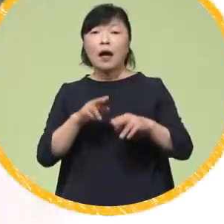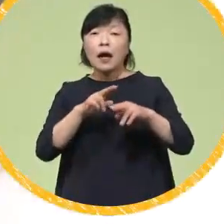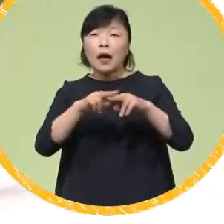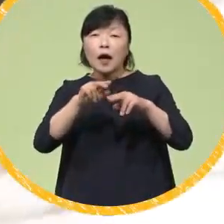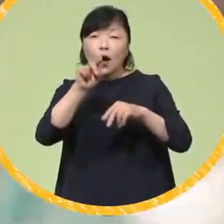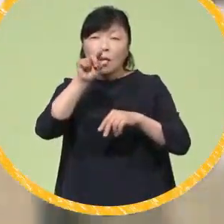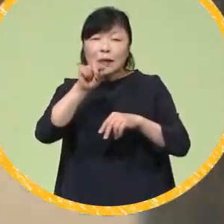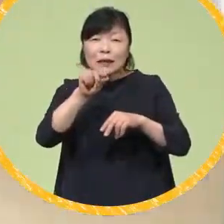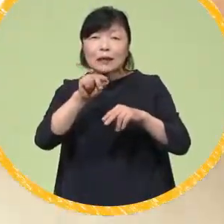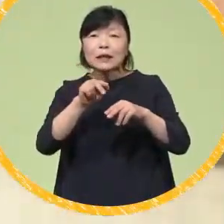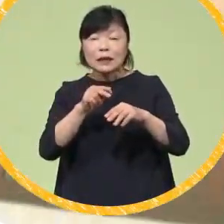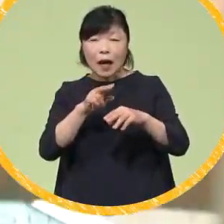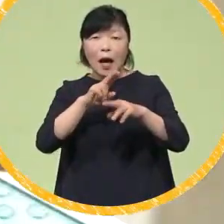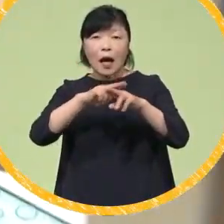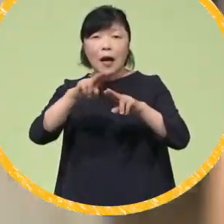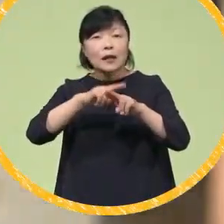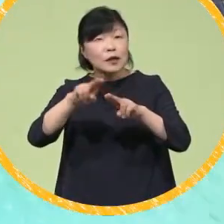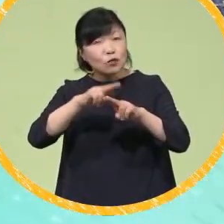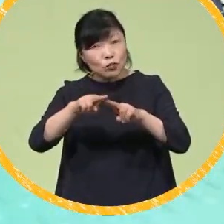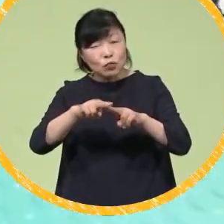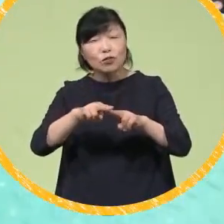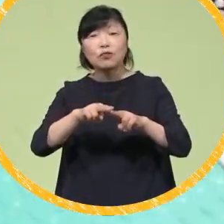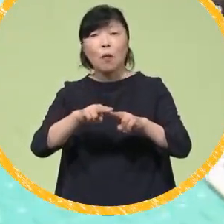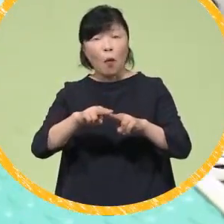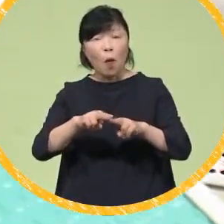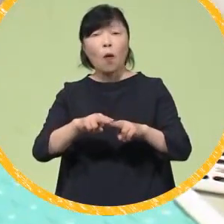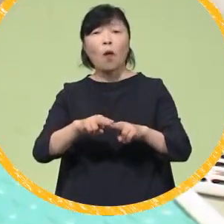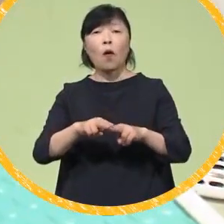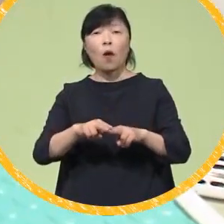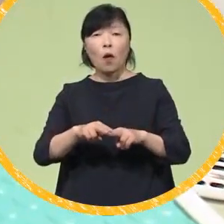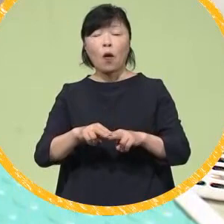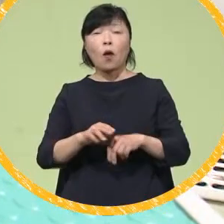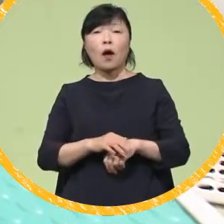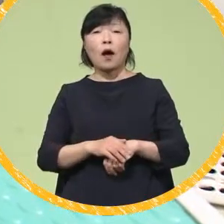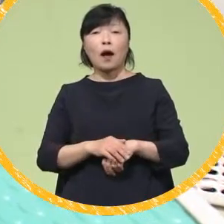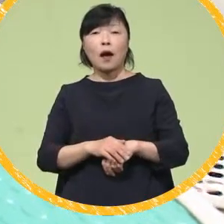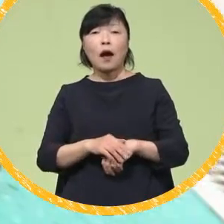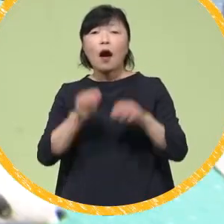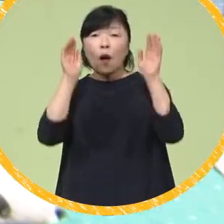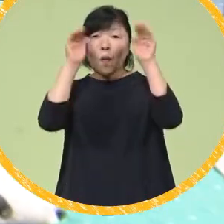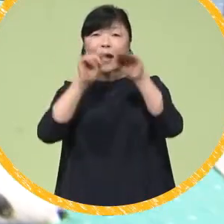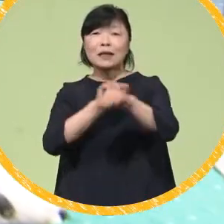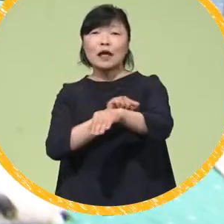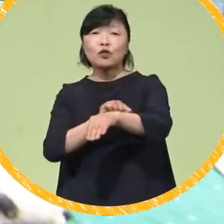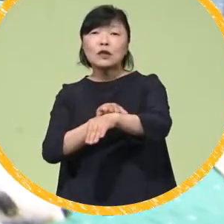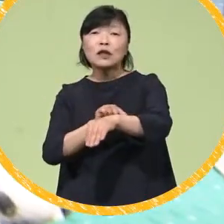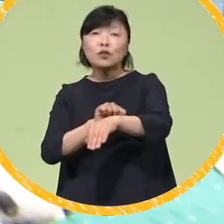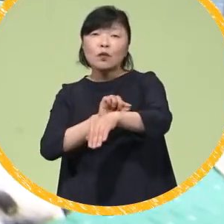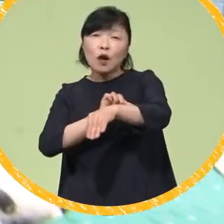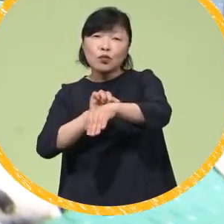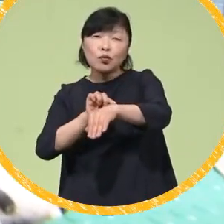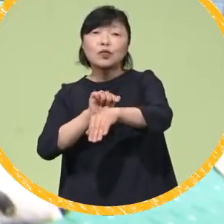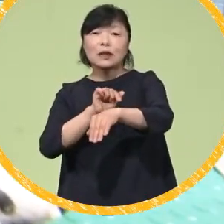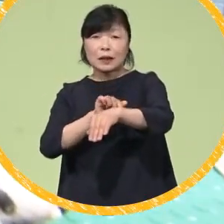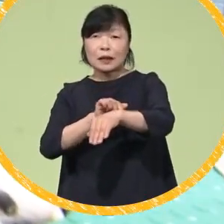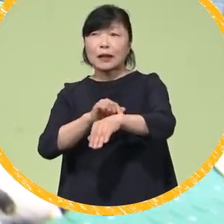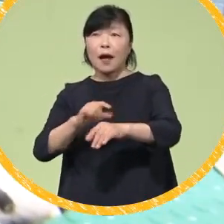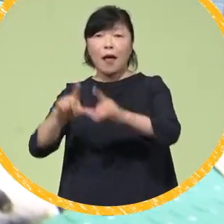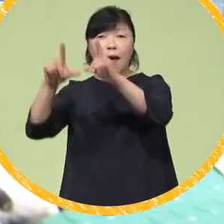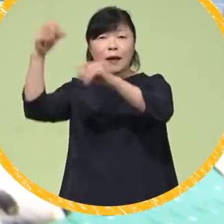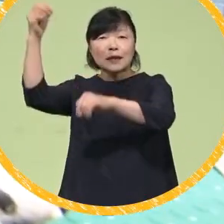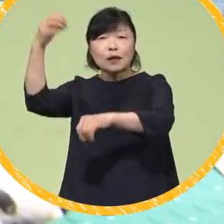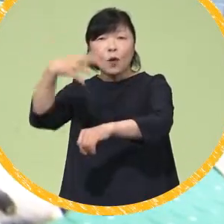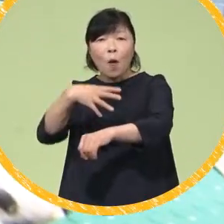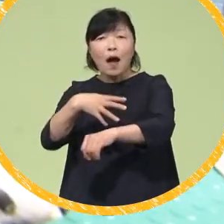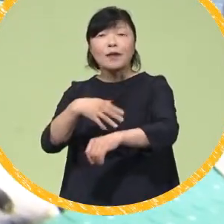ぎるというかもう良くないんですね。 はい、切りすぎるとかえってワンちゃんの皮膚薄いですから、直射日光が当